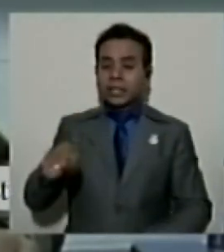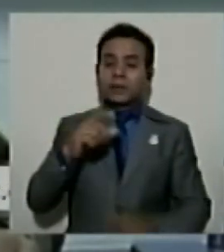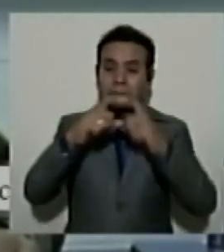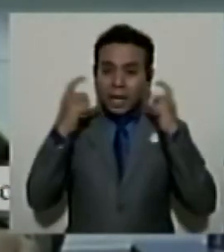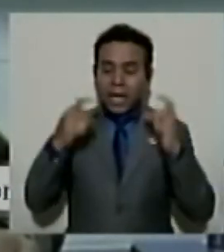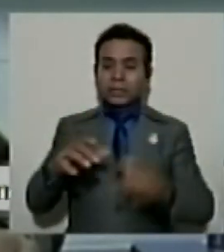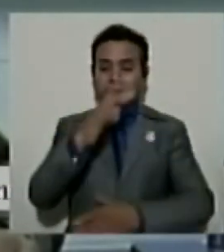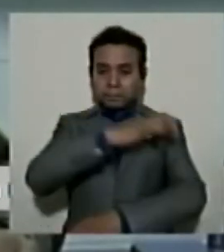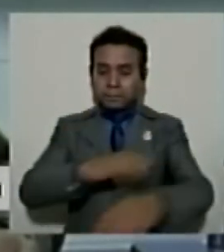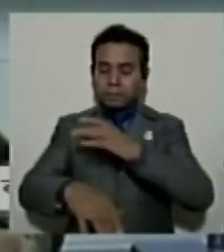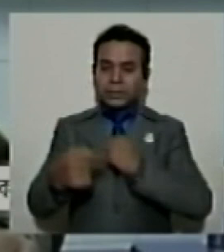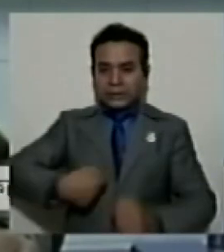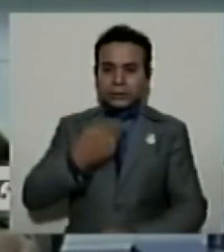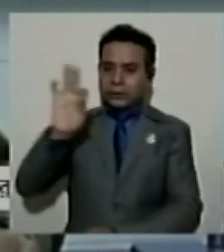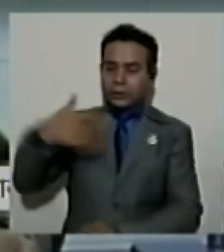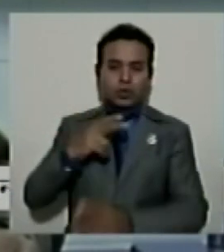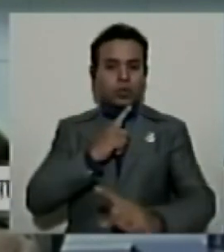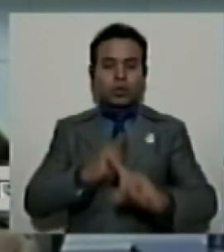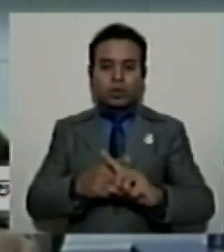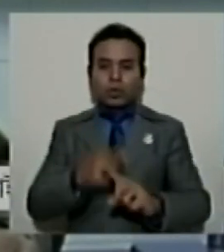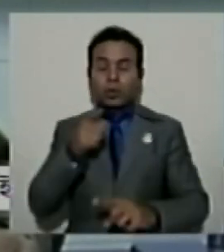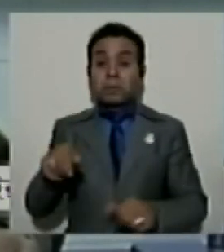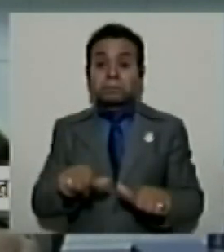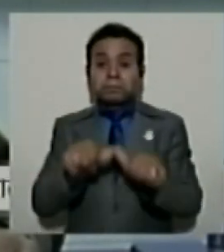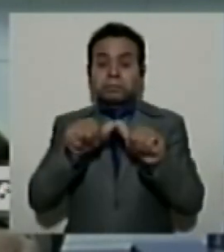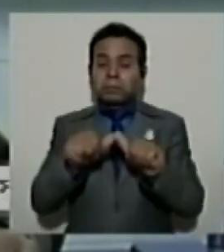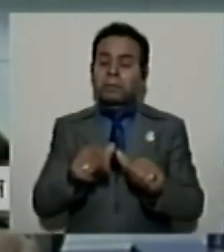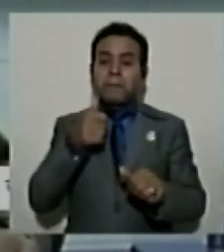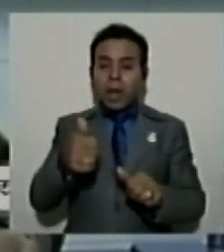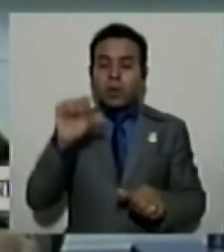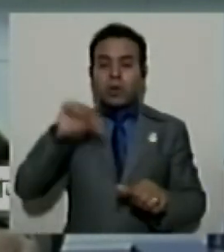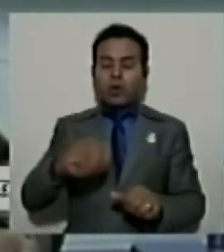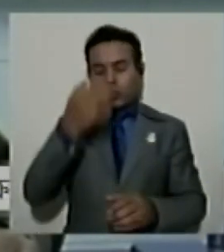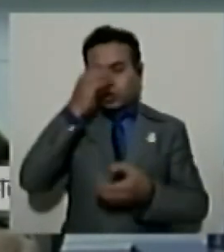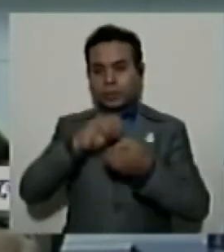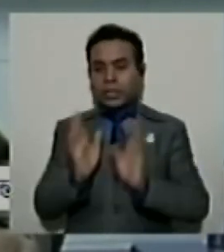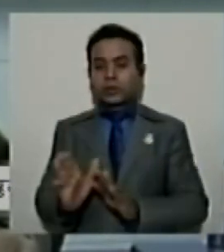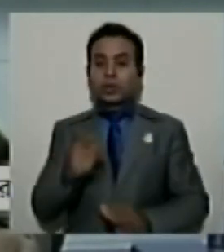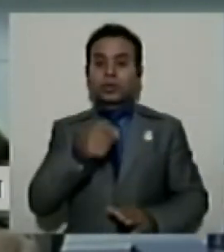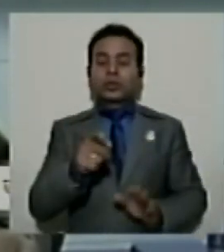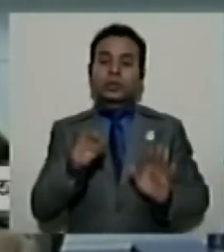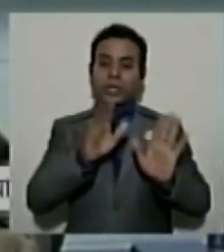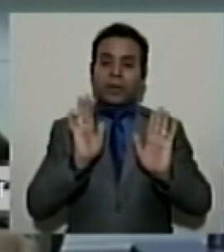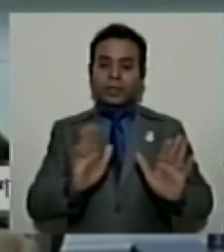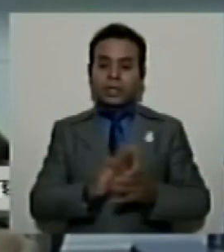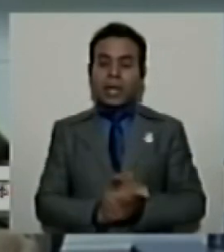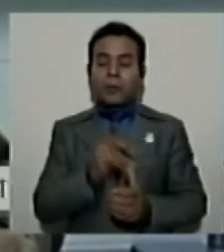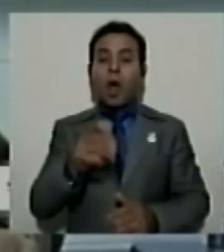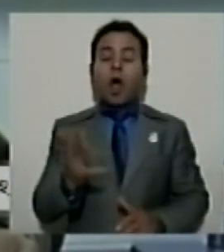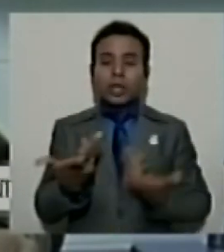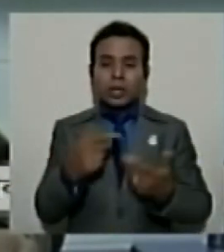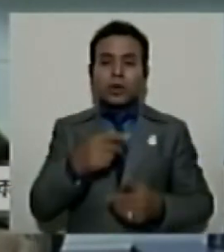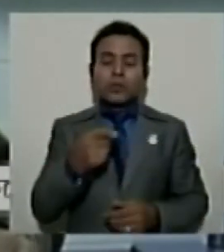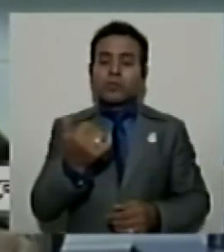সাথে সাথে সেটা আমরা সেই এই সরবরাহকারীকে আমরা যথাযথ ব্যবস্থা নিয়ে সেটা ফেরত প্রদান করি এবং তাদের বিরুদ্ধে আমরা ব্যবস্থা গ্রহণ করে